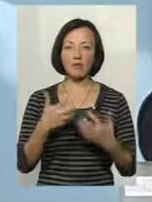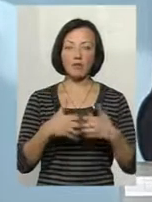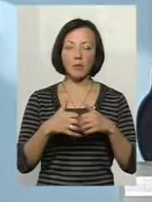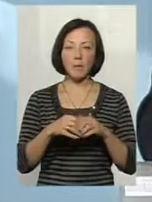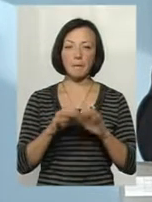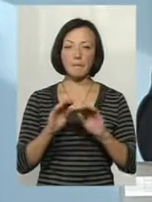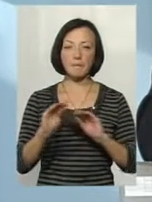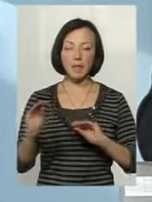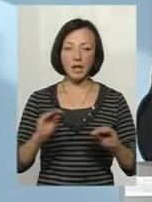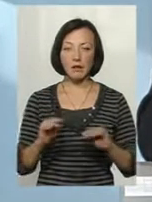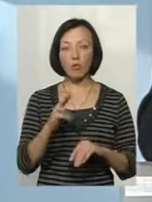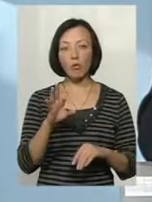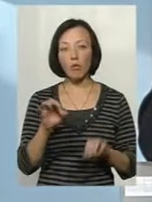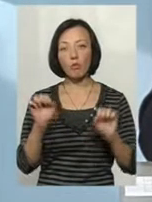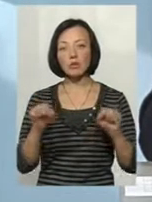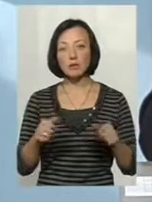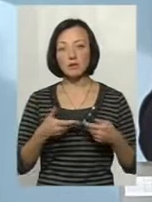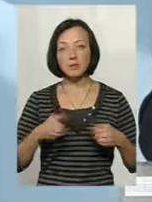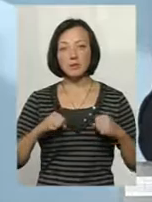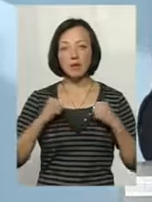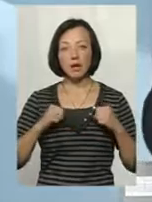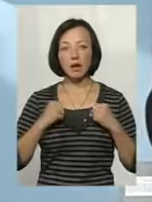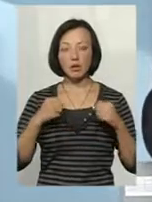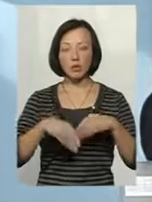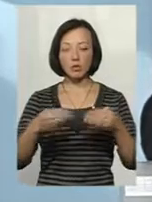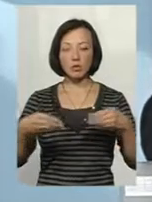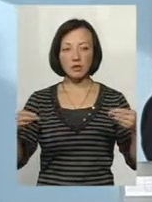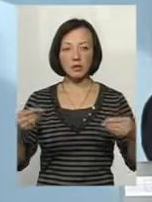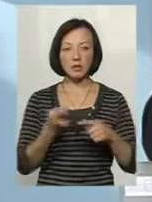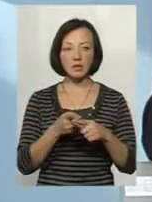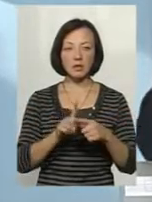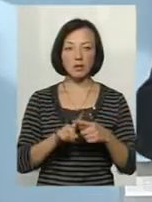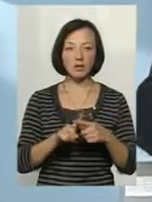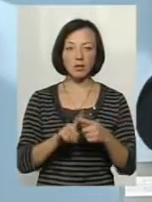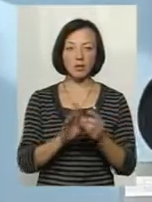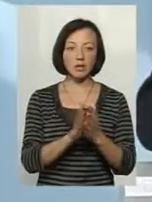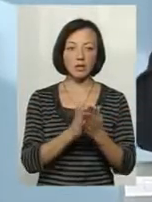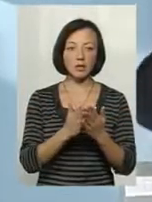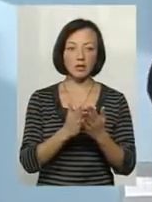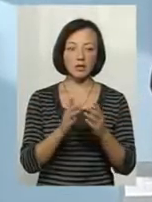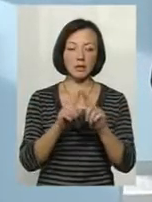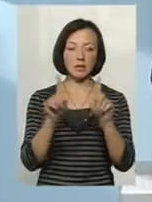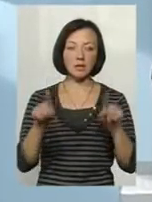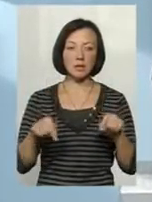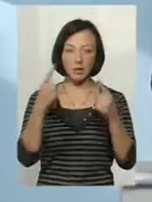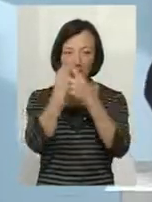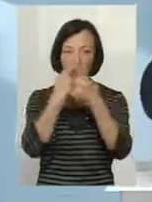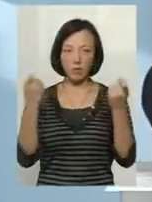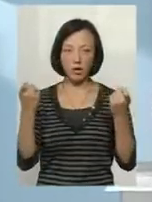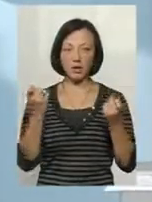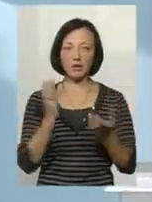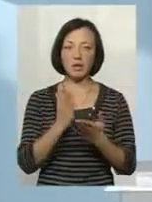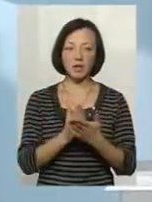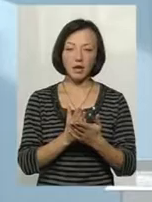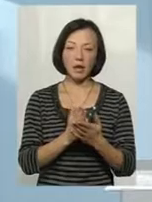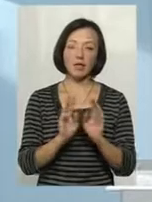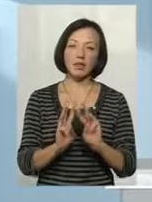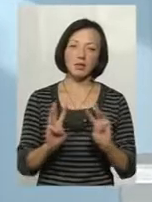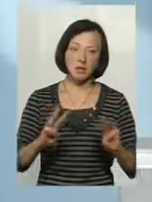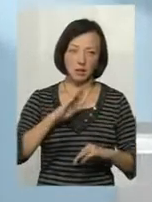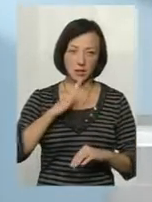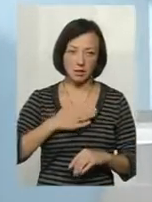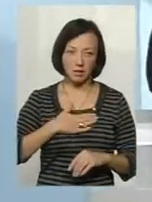приладами. По можливості ми стараємося також розповсюджувати таку якби, інформацію. Вона є і на сайті